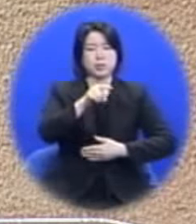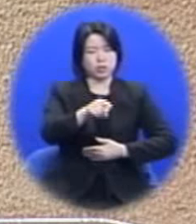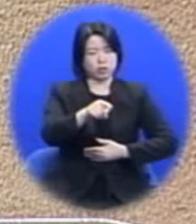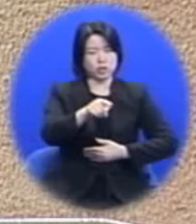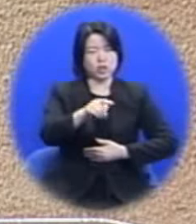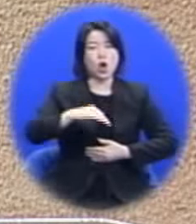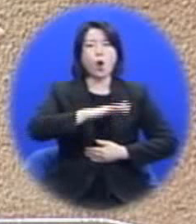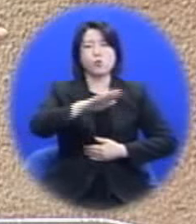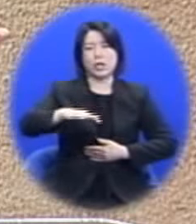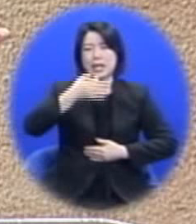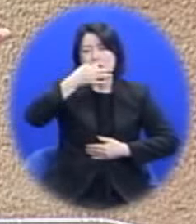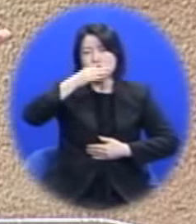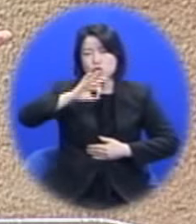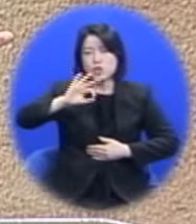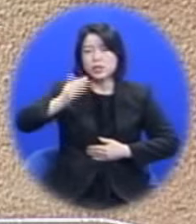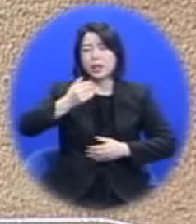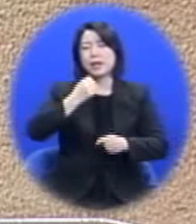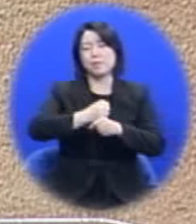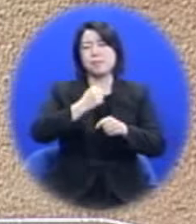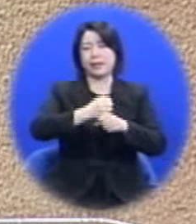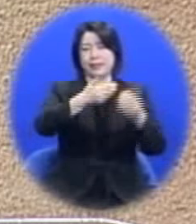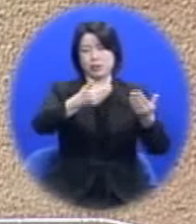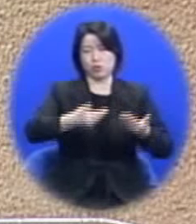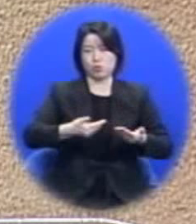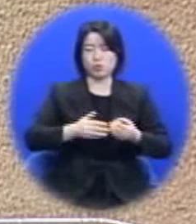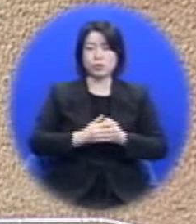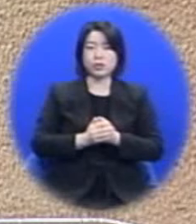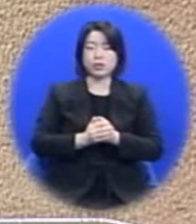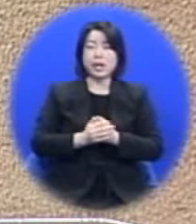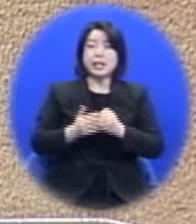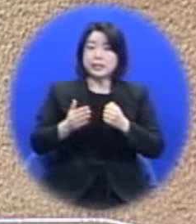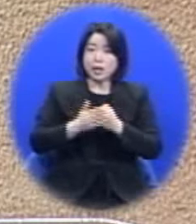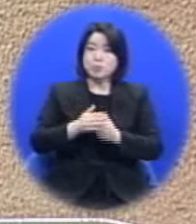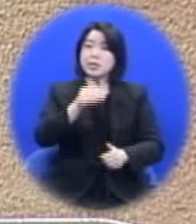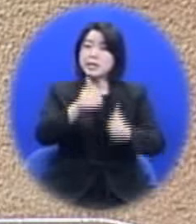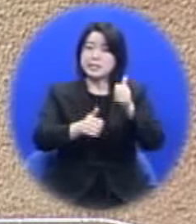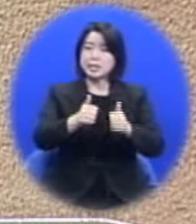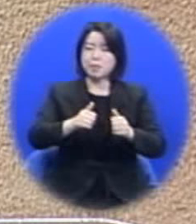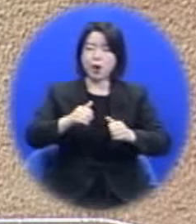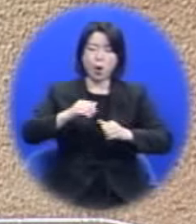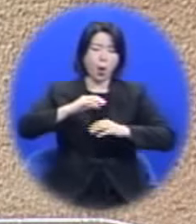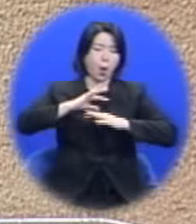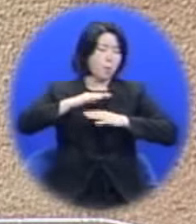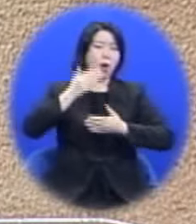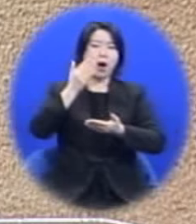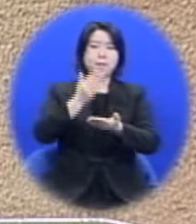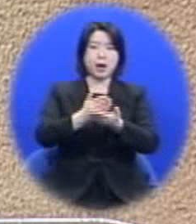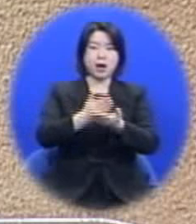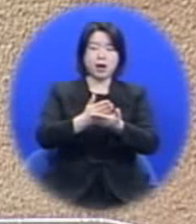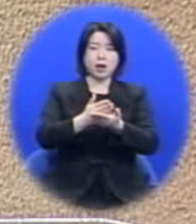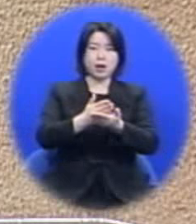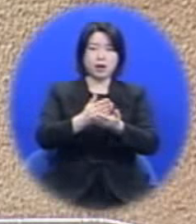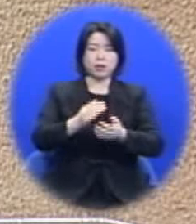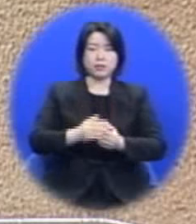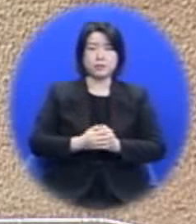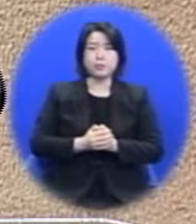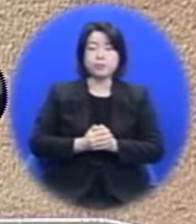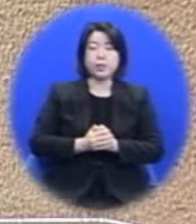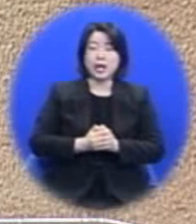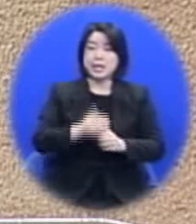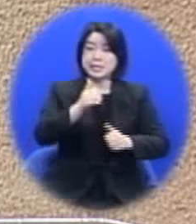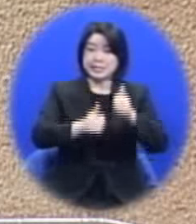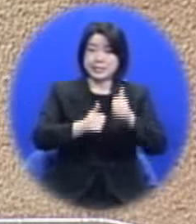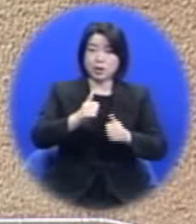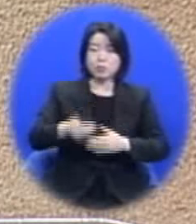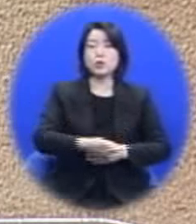되도록 만드신다는 거예요. 그러니까 여러분 시험을 무서워하지 마세요. 시험은